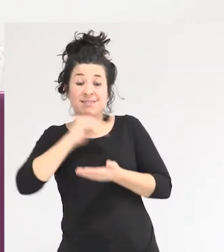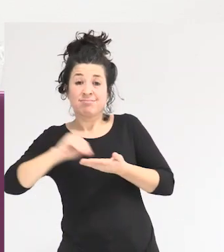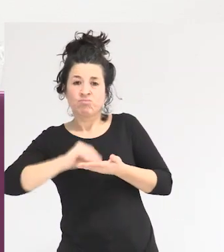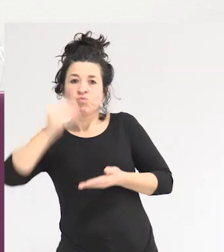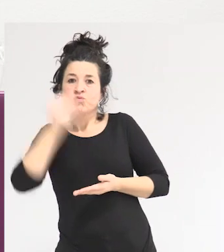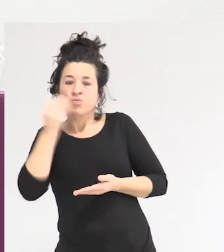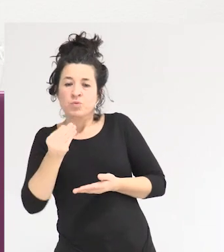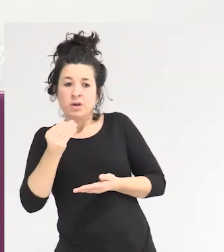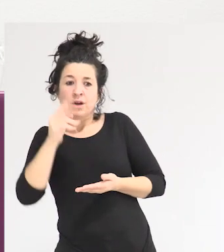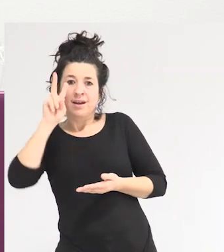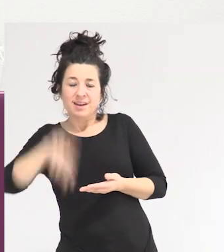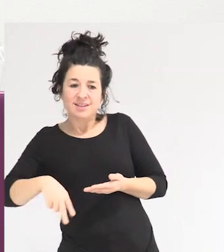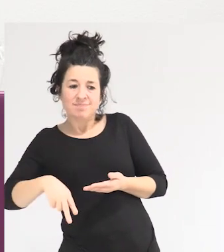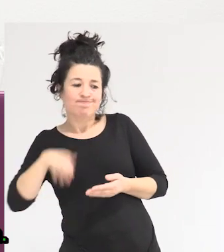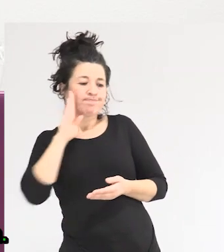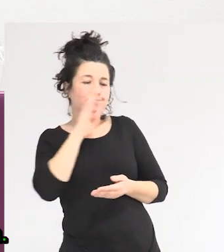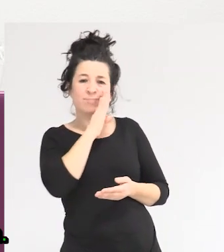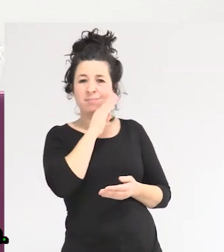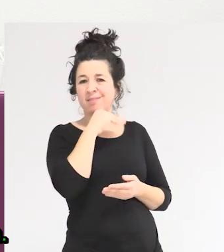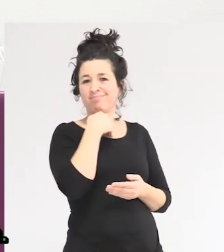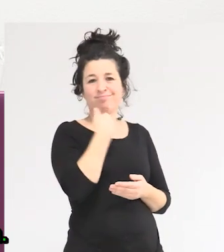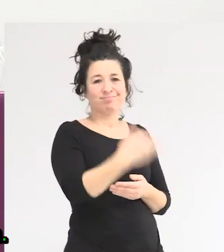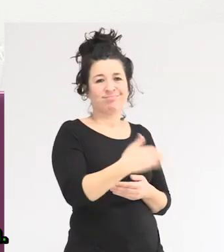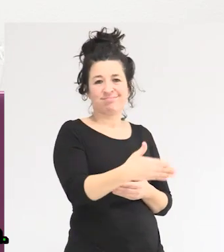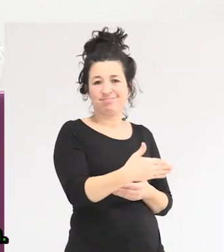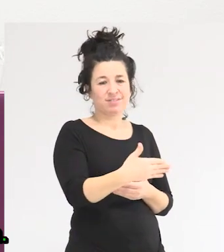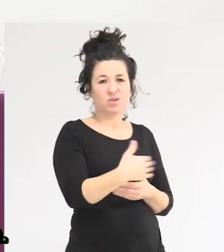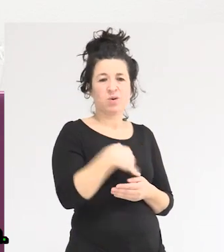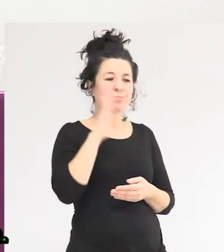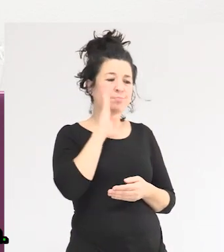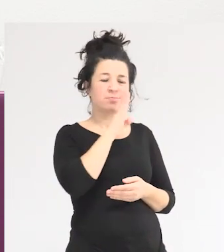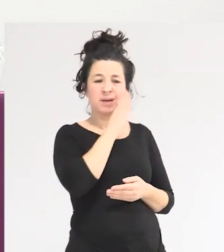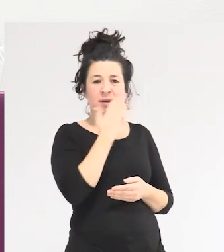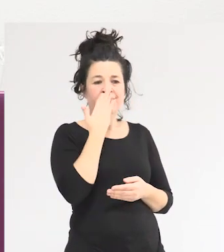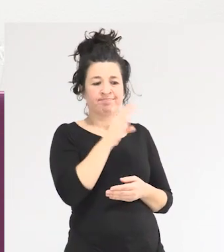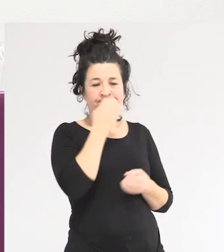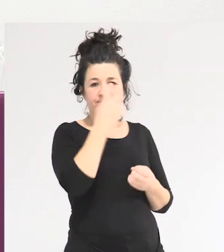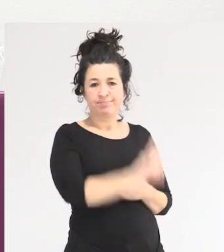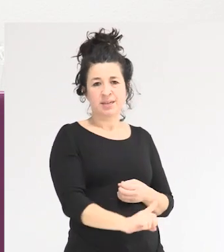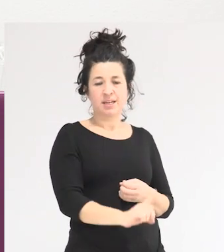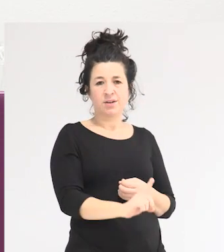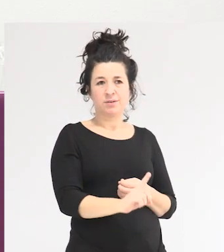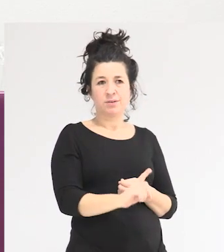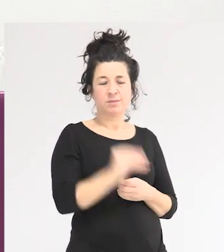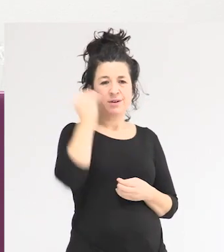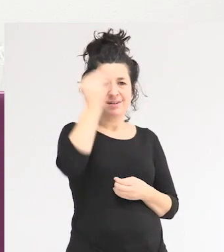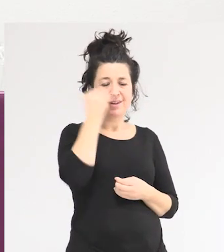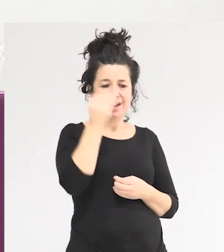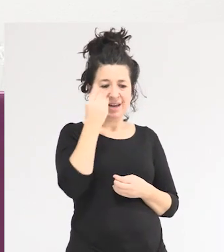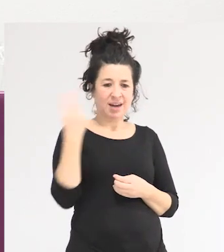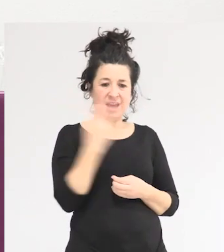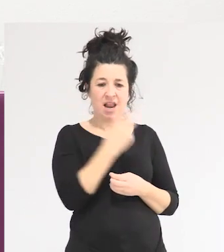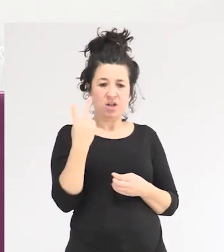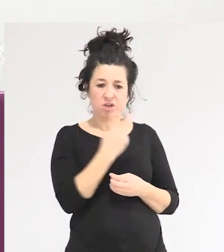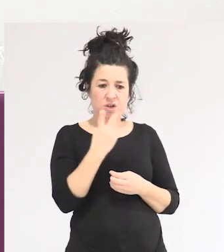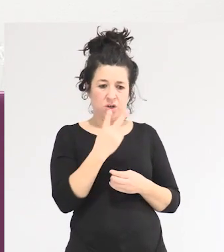ba, ama txarra, edo ama bezala txarto portatzen ari delako. Ez da, ezin dira erren kontziliatu bi